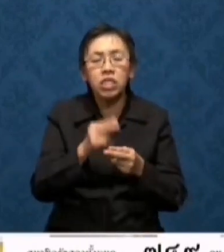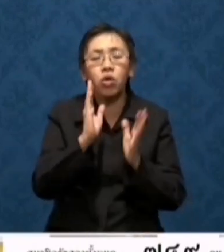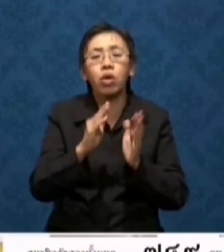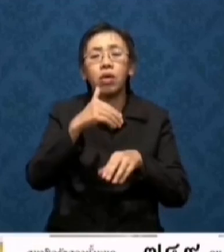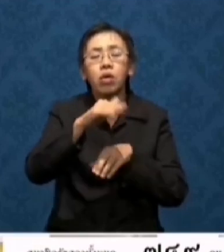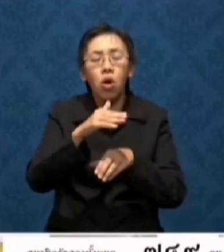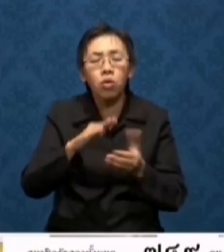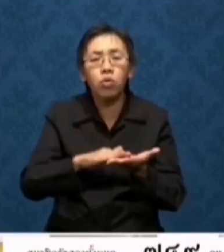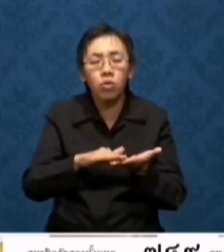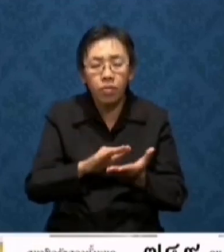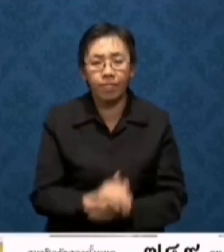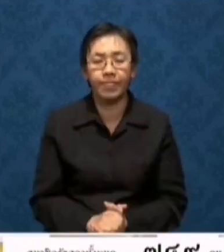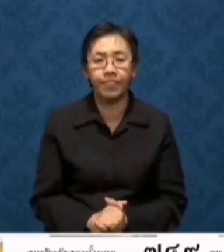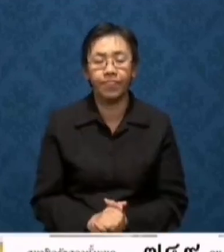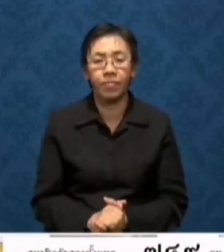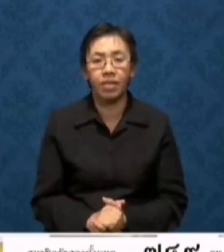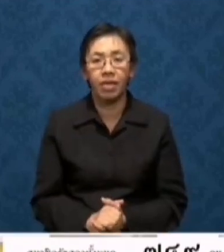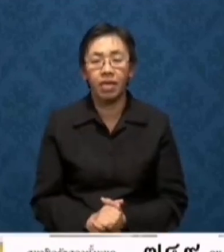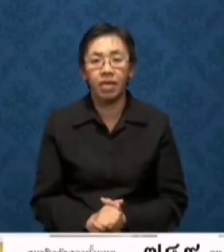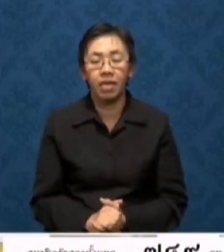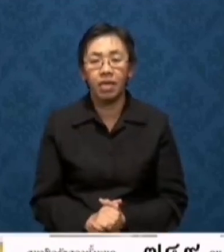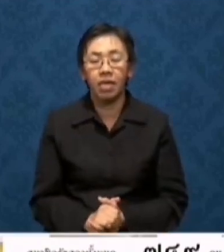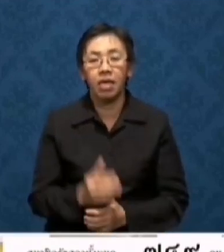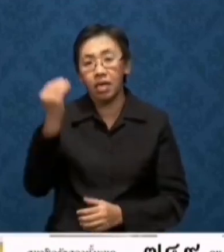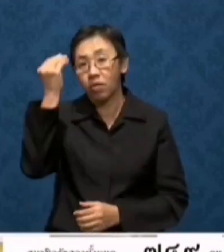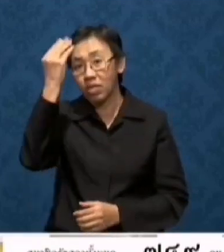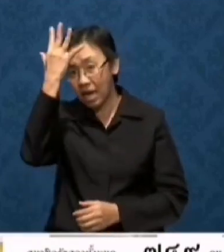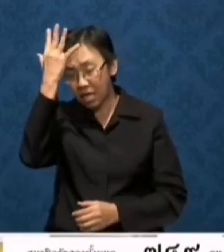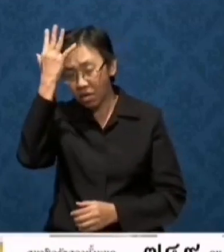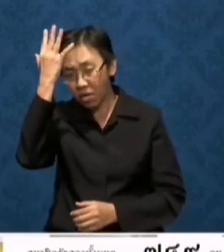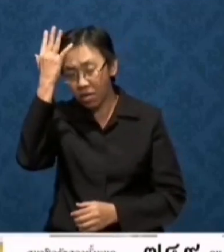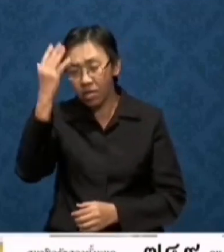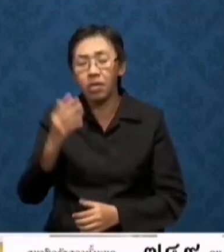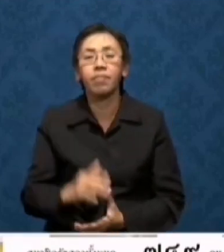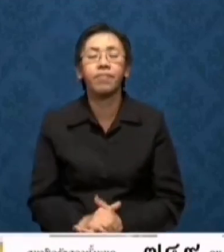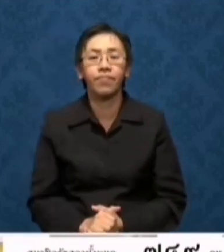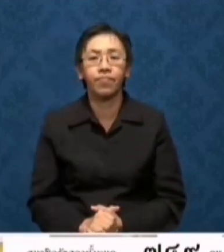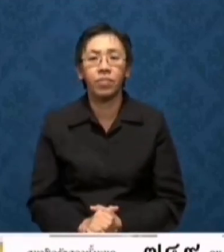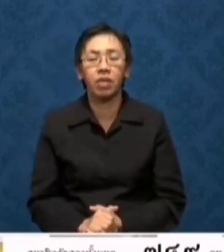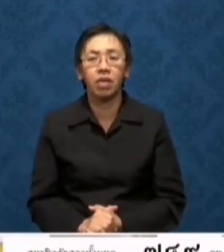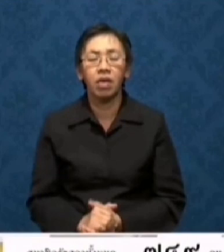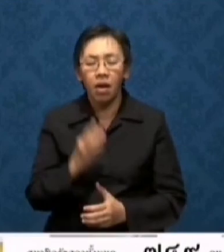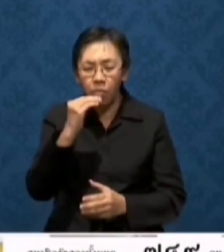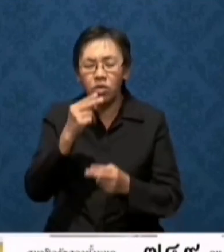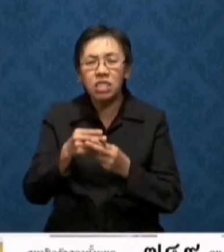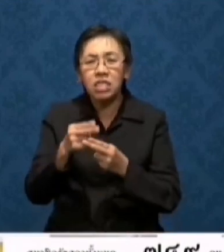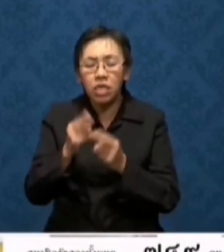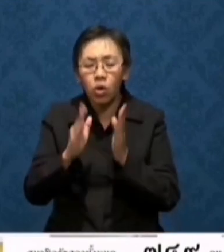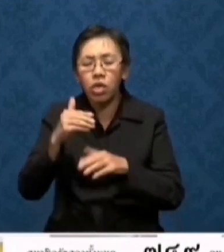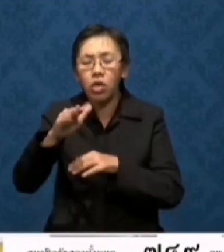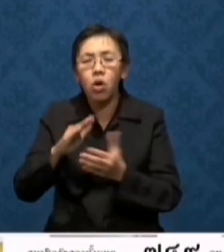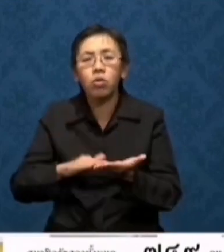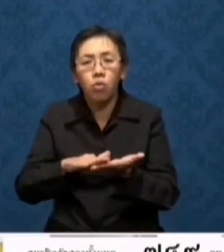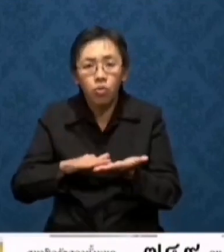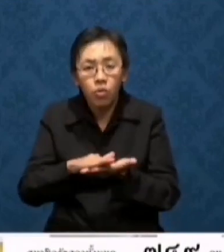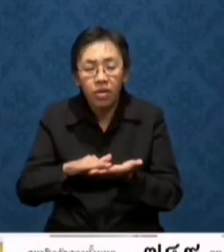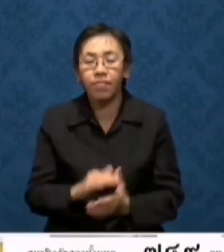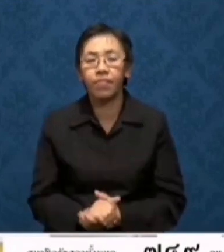คคลภายนอกกับคุณทภาทอนจงรุร Victorian ต้องขออพัยที่เปยนำบคคลภายนอก